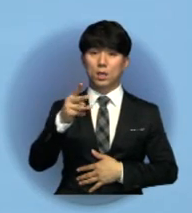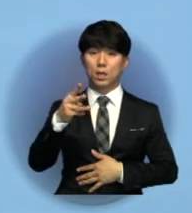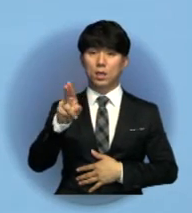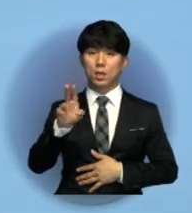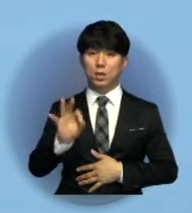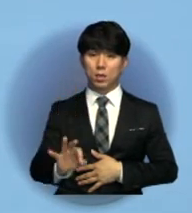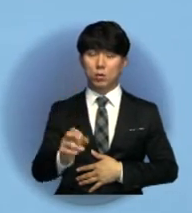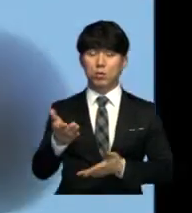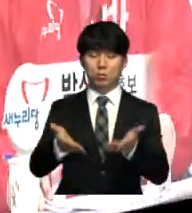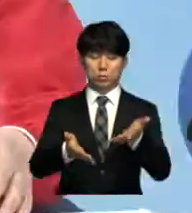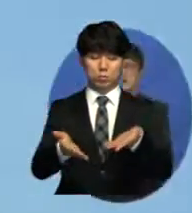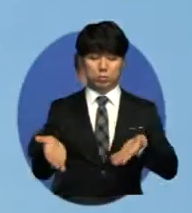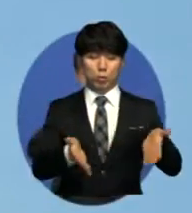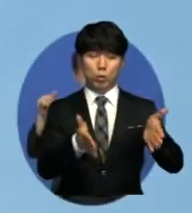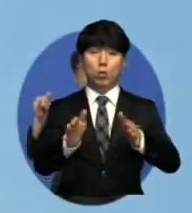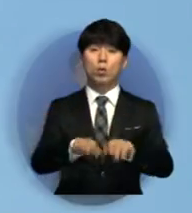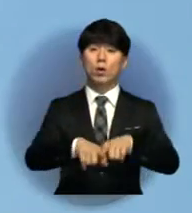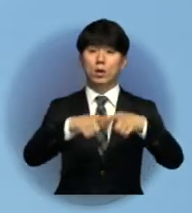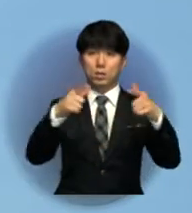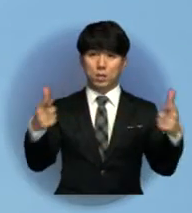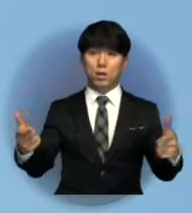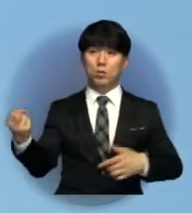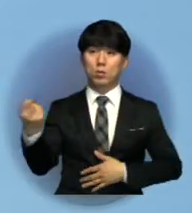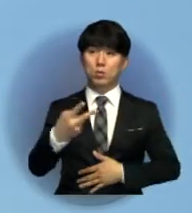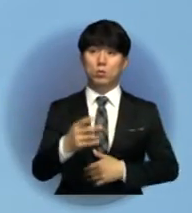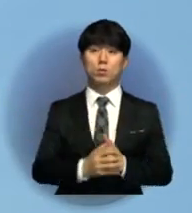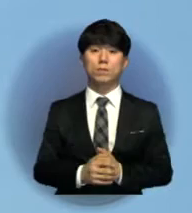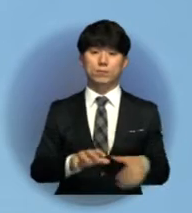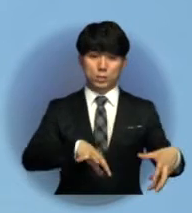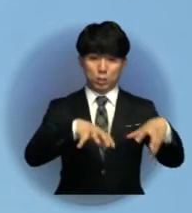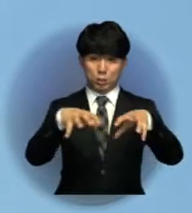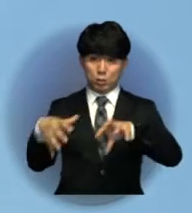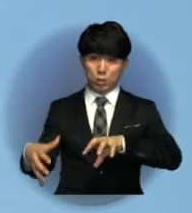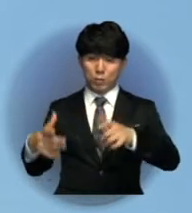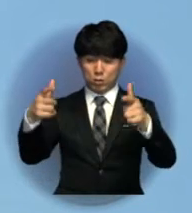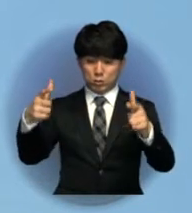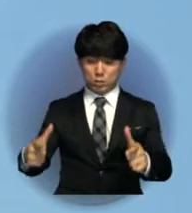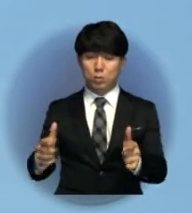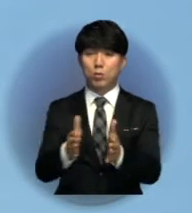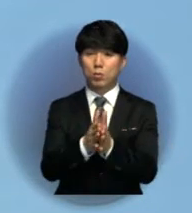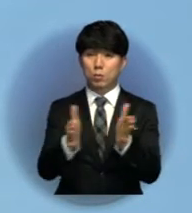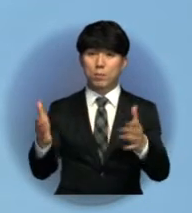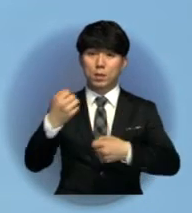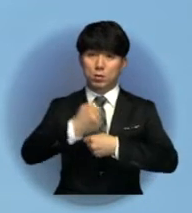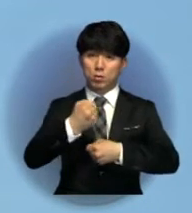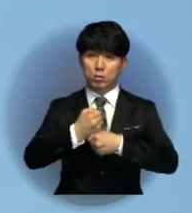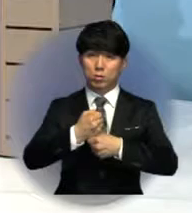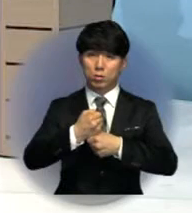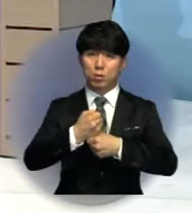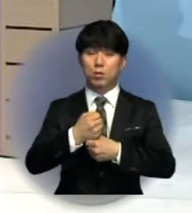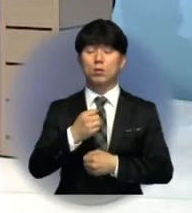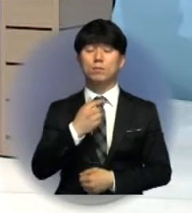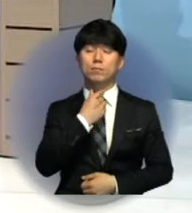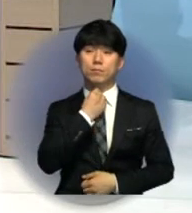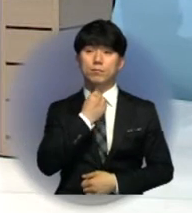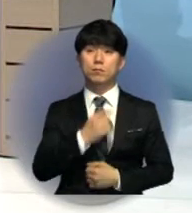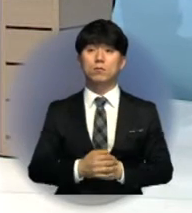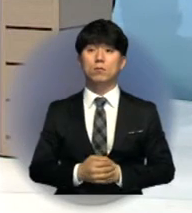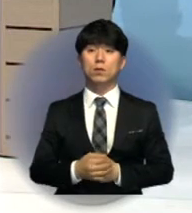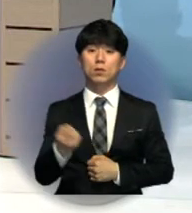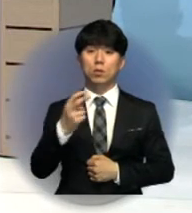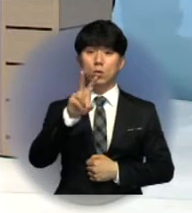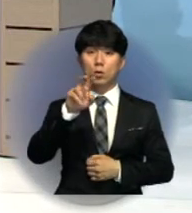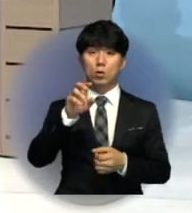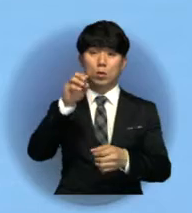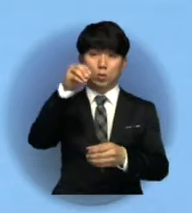도로를 개설 함으로써 또 승리 날은 정말 글로벌 타워 해서 국제와 살아 숨쉬는 그럼 정도로 만들고 싶다 하는데 반면 무소속